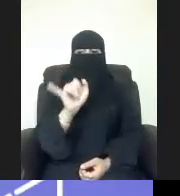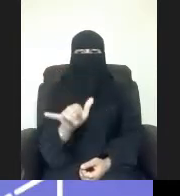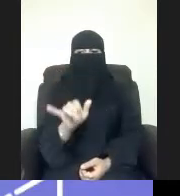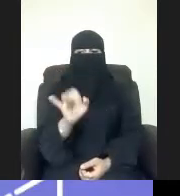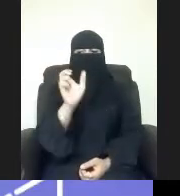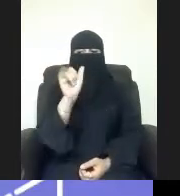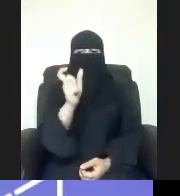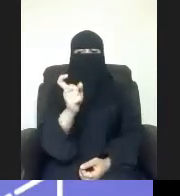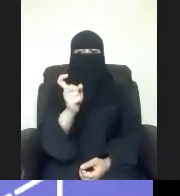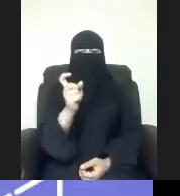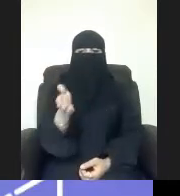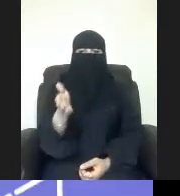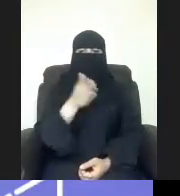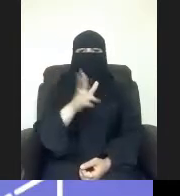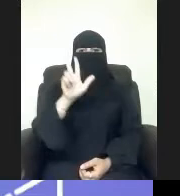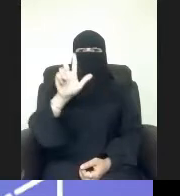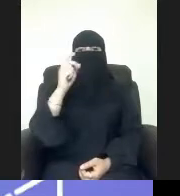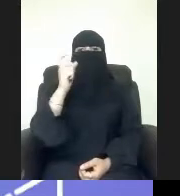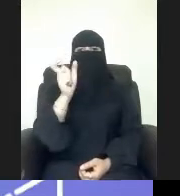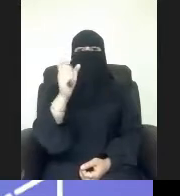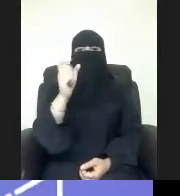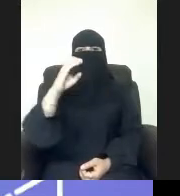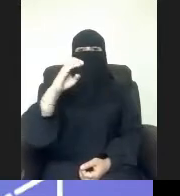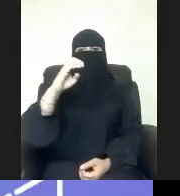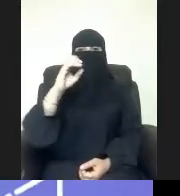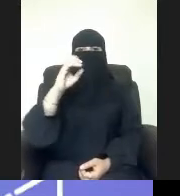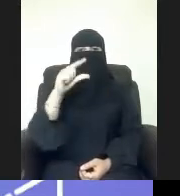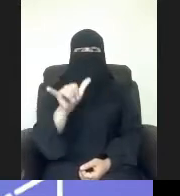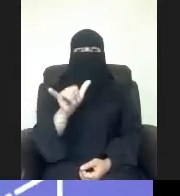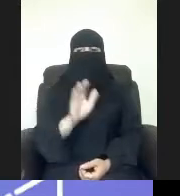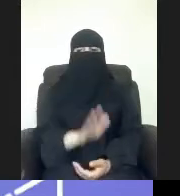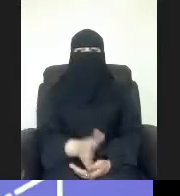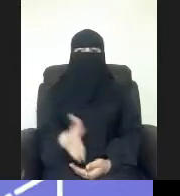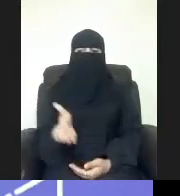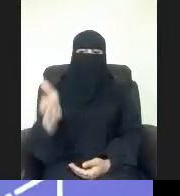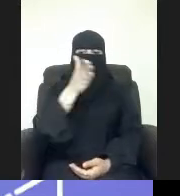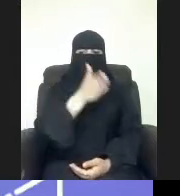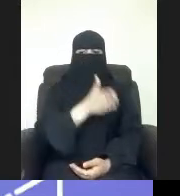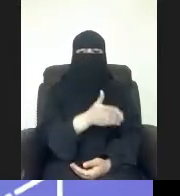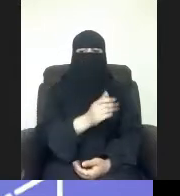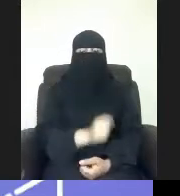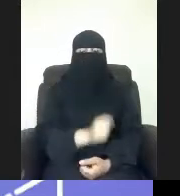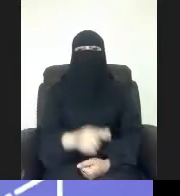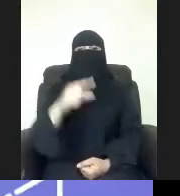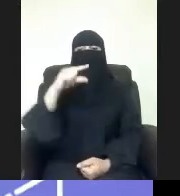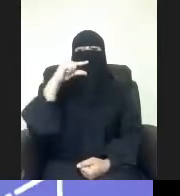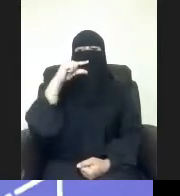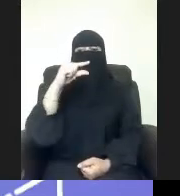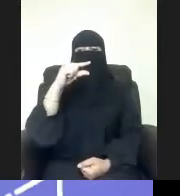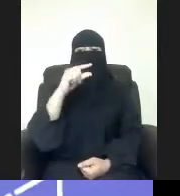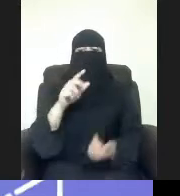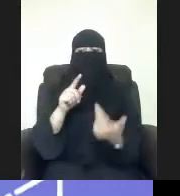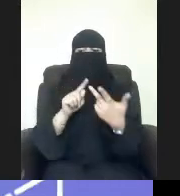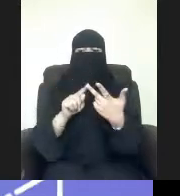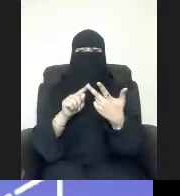بجامعة تبوك. الدكتور حسن الزهراني، أستاذ مساعد بكلية الطب بجامعة الملك